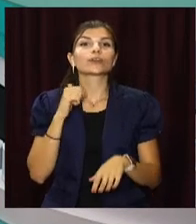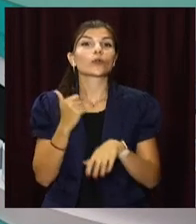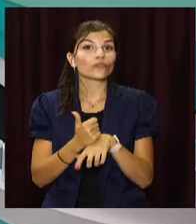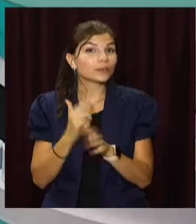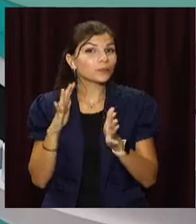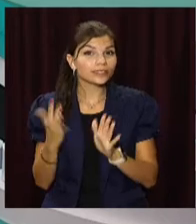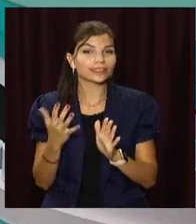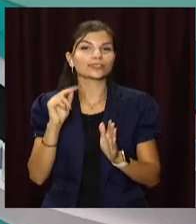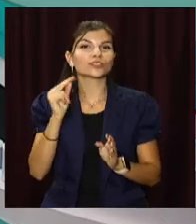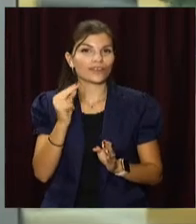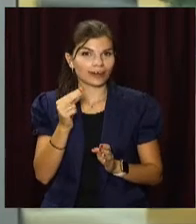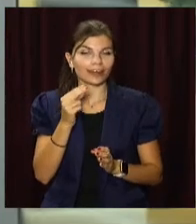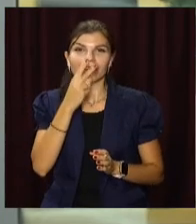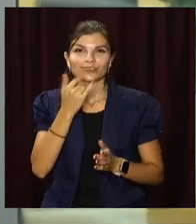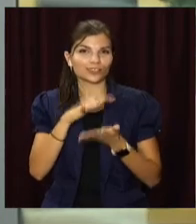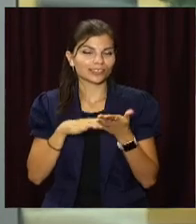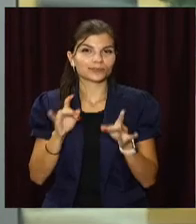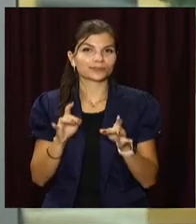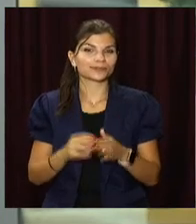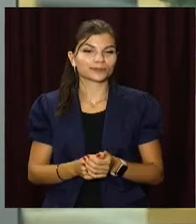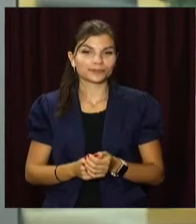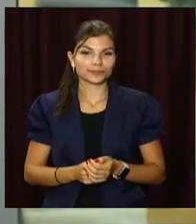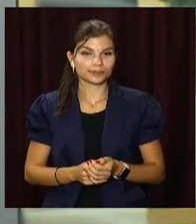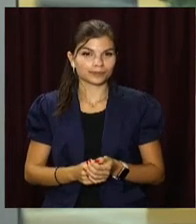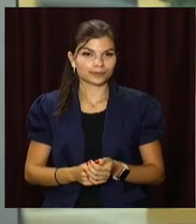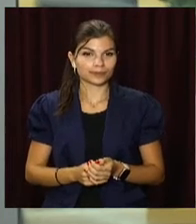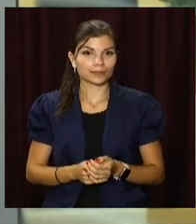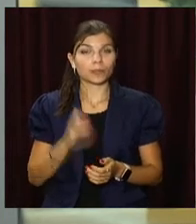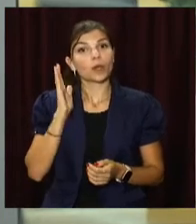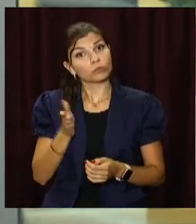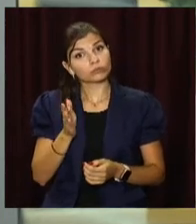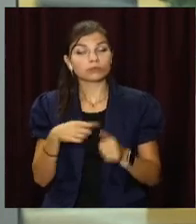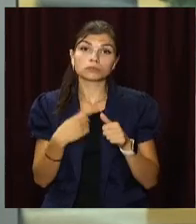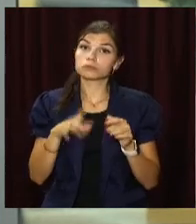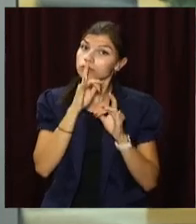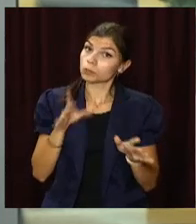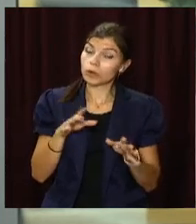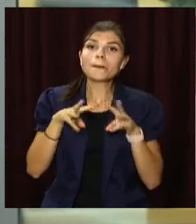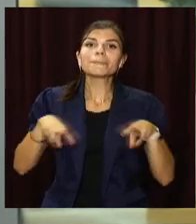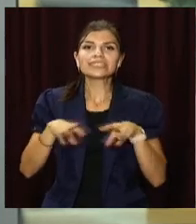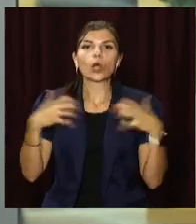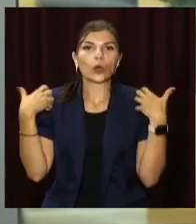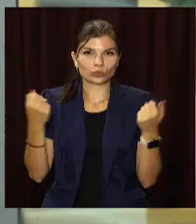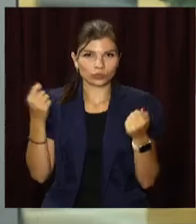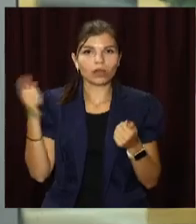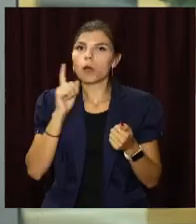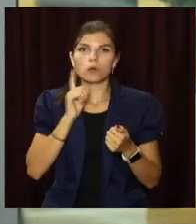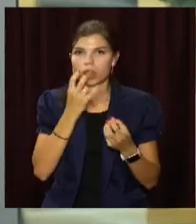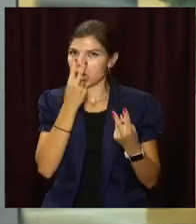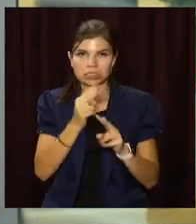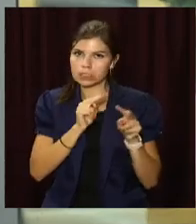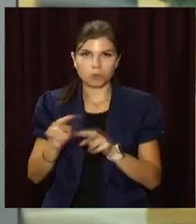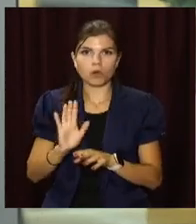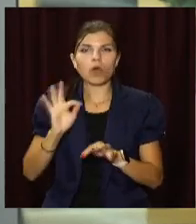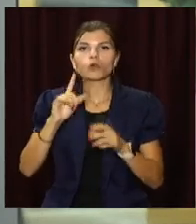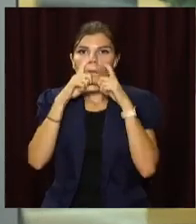четверга. Дивіться просто зараз. Бути або ні. Міністерство охорони здоров'я поки не розглядає варіанту скасування маскового